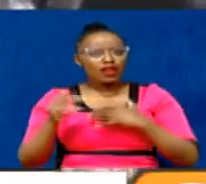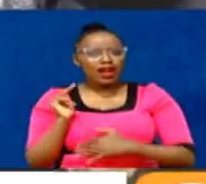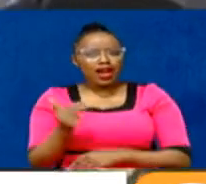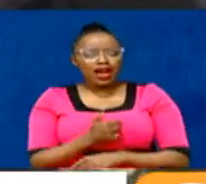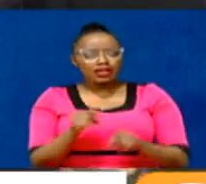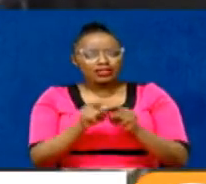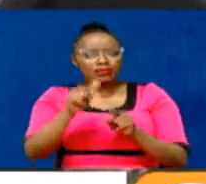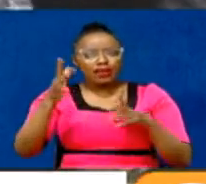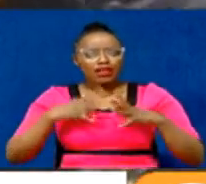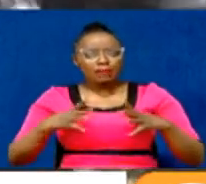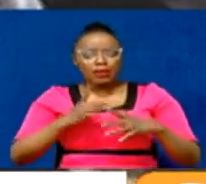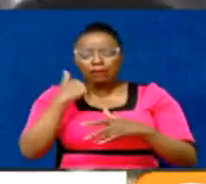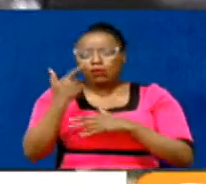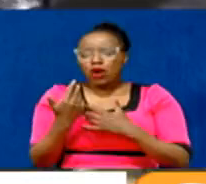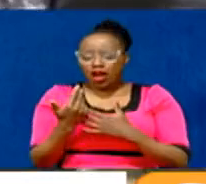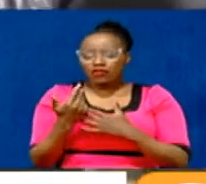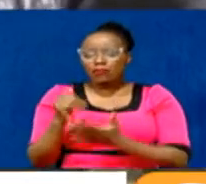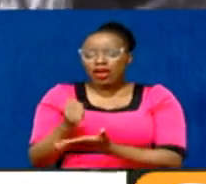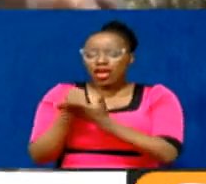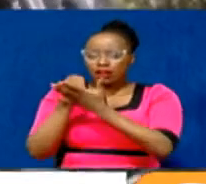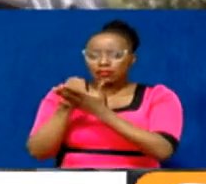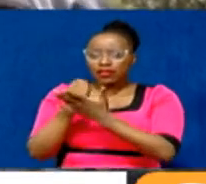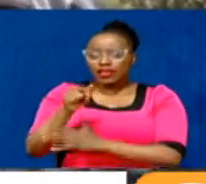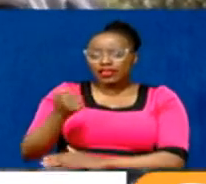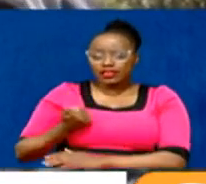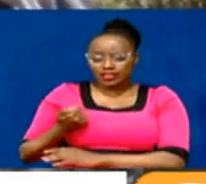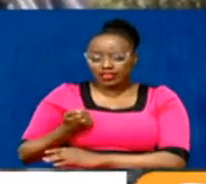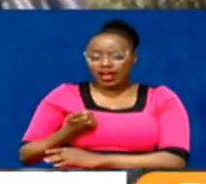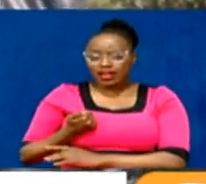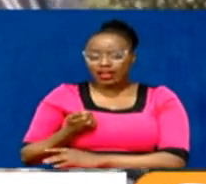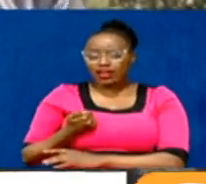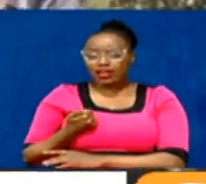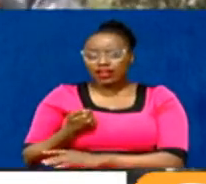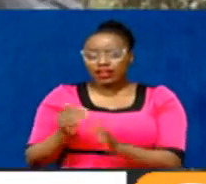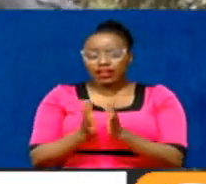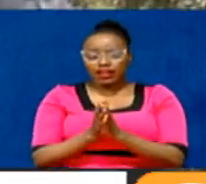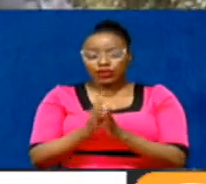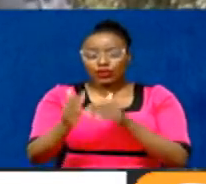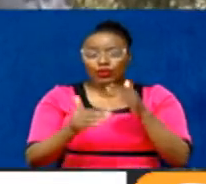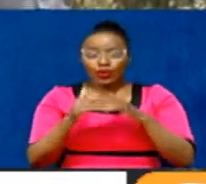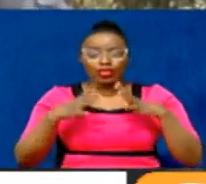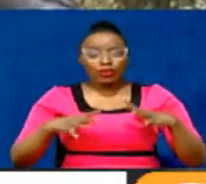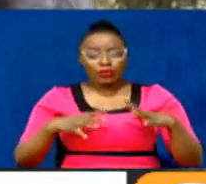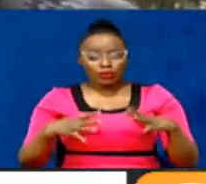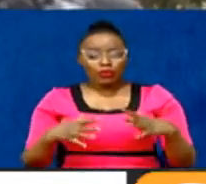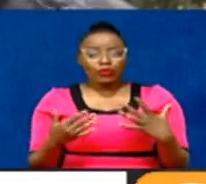wale wengine ambao ni washikadau walikuwa wamesaidia huyu msichana, na kila mtu